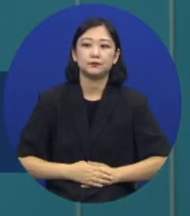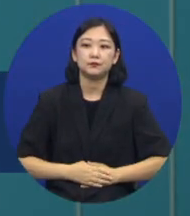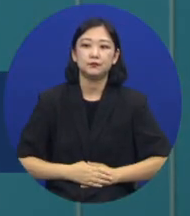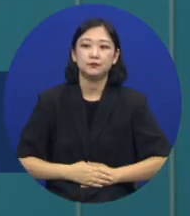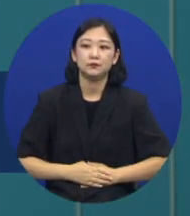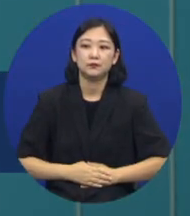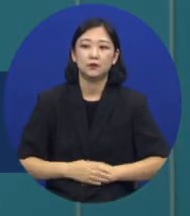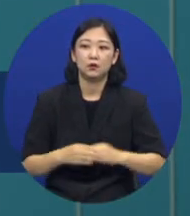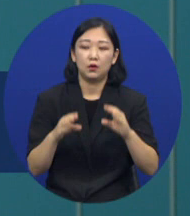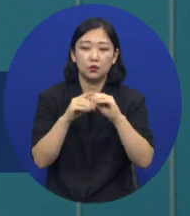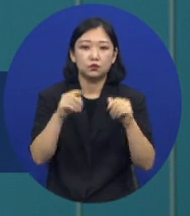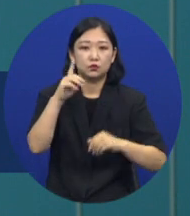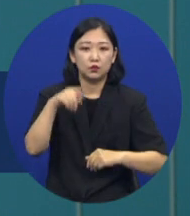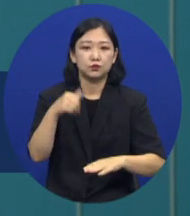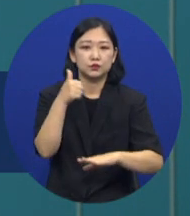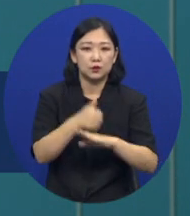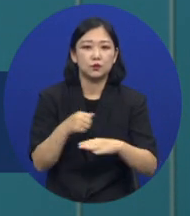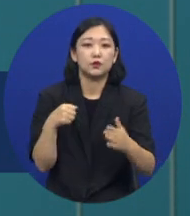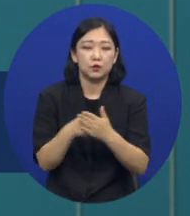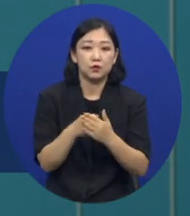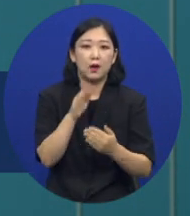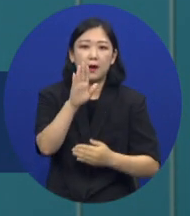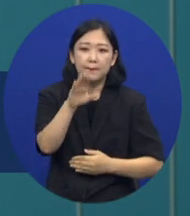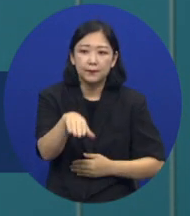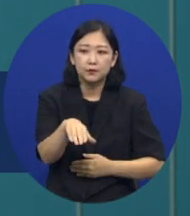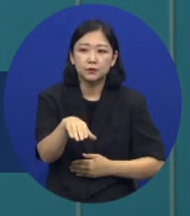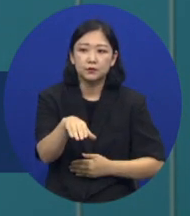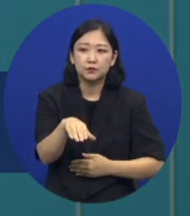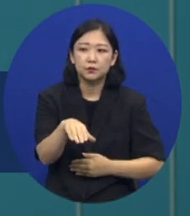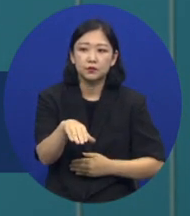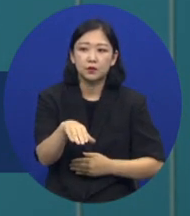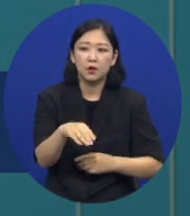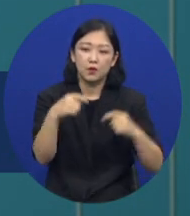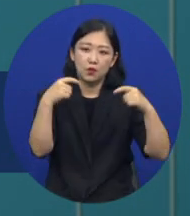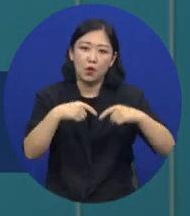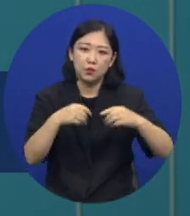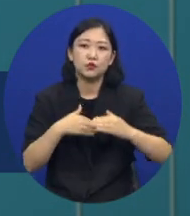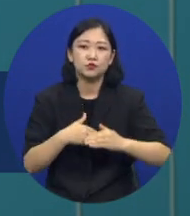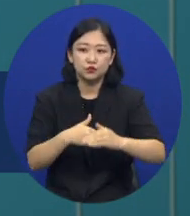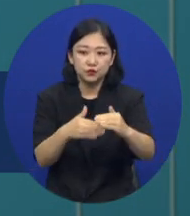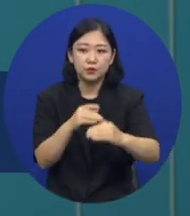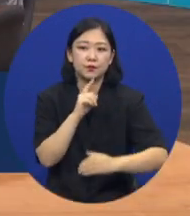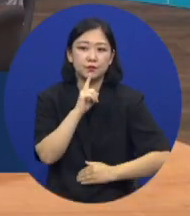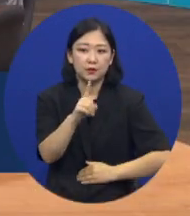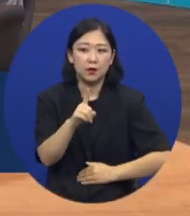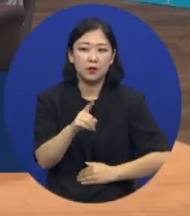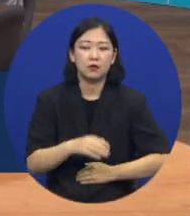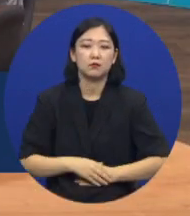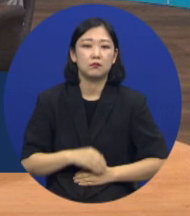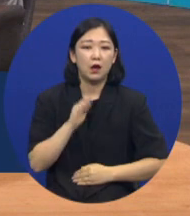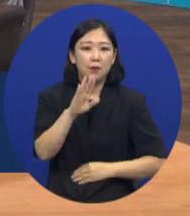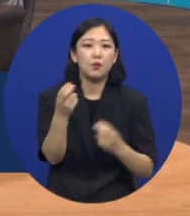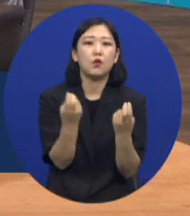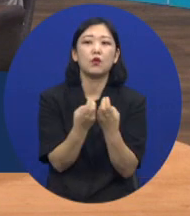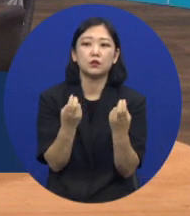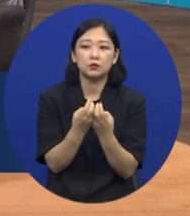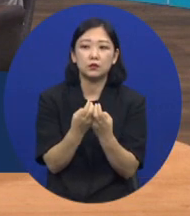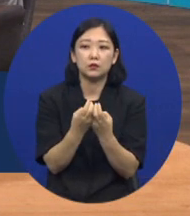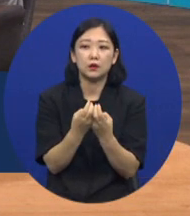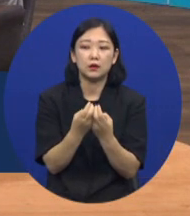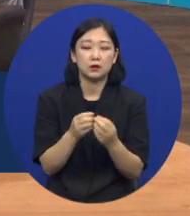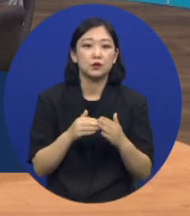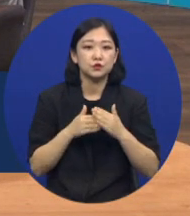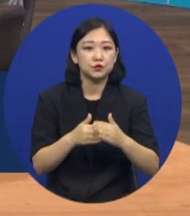그렇다면 국토부의 최종 결정을 앞두고 당정협의를 추진하겠다고 하셨거든요 앞으로 당정협의